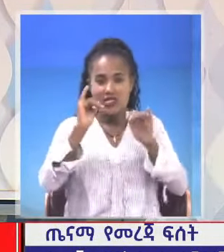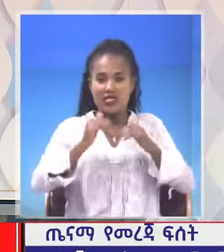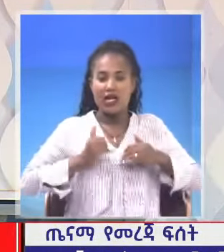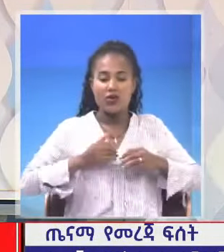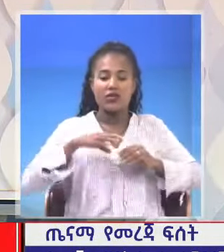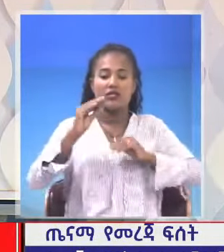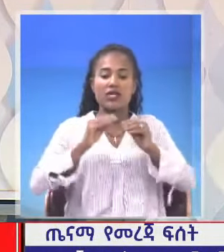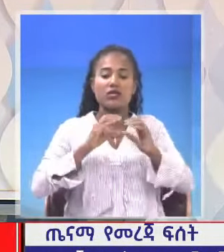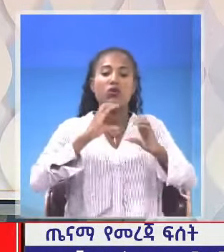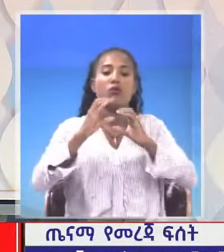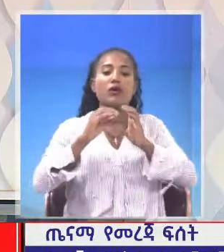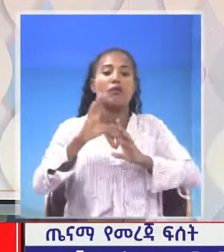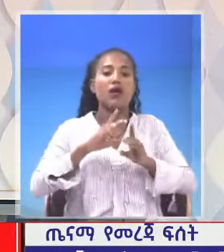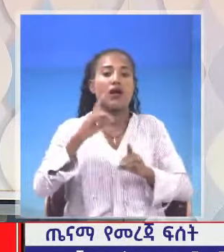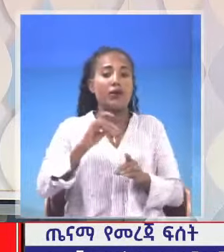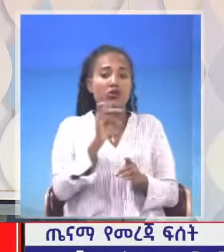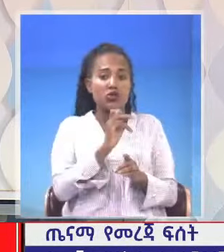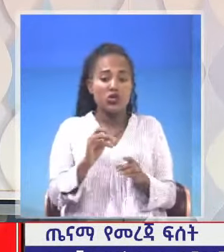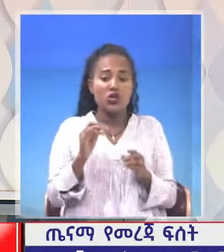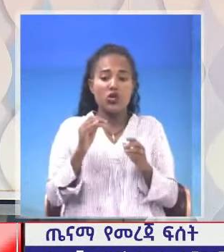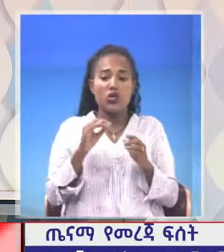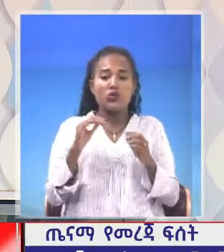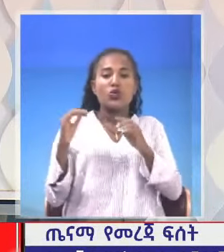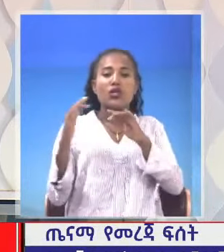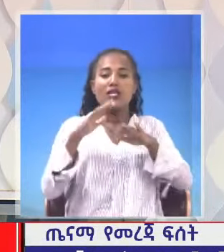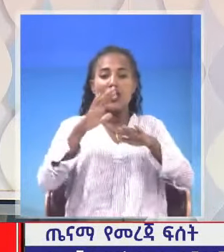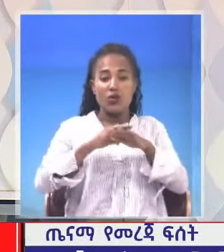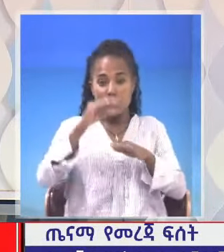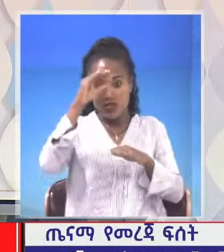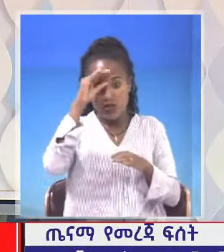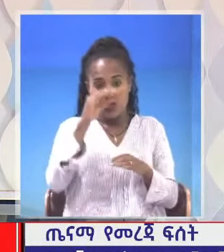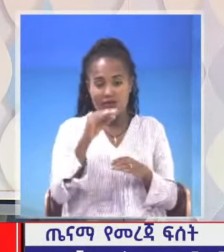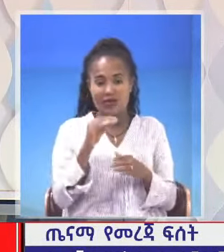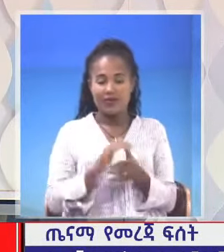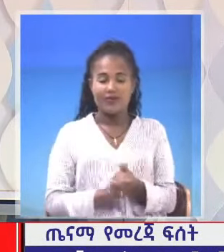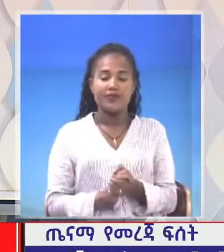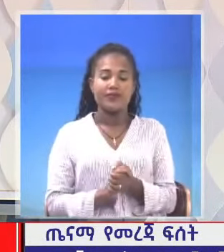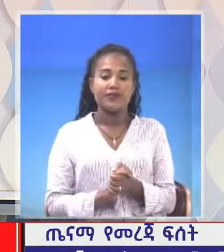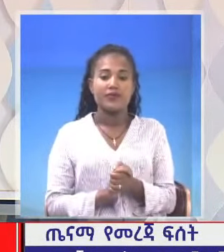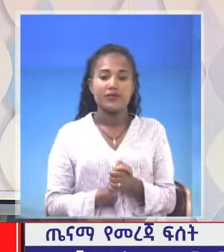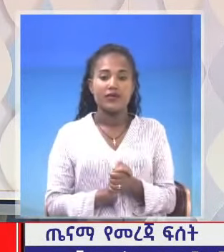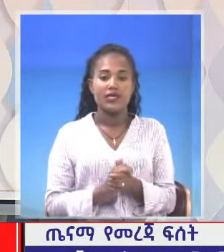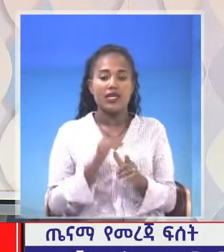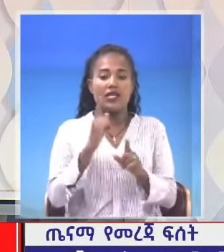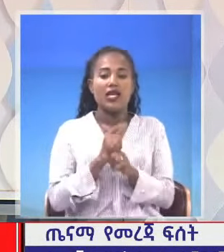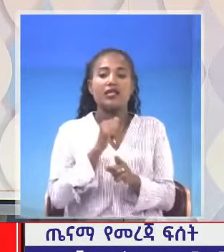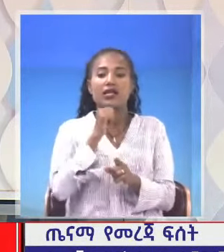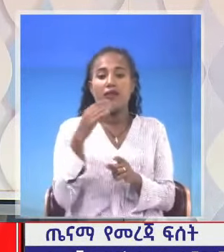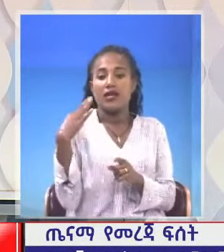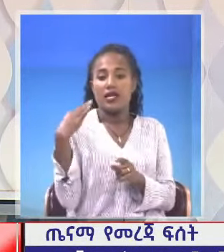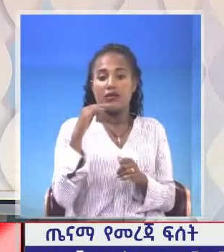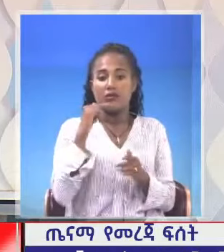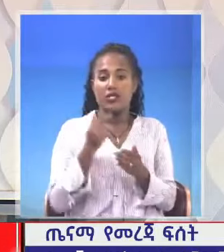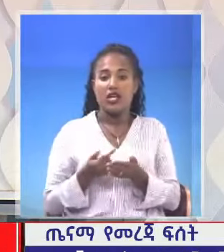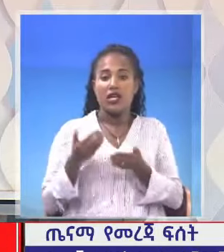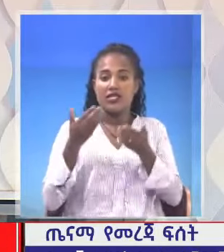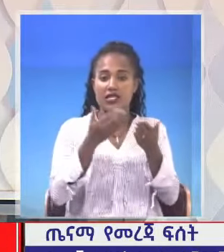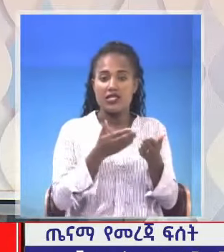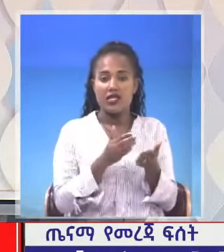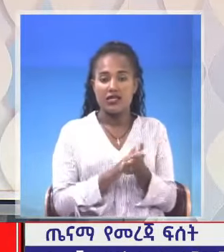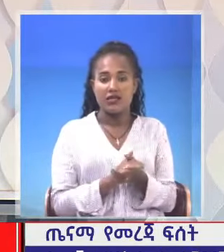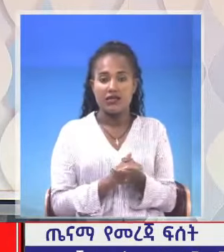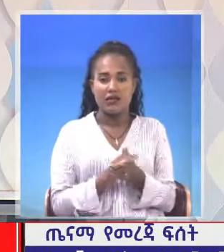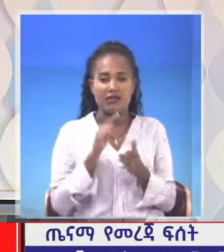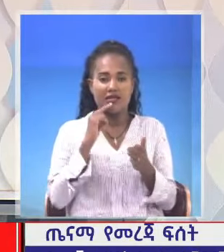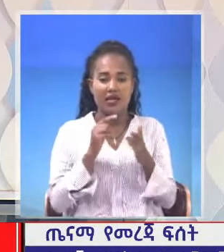እንቅስቃሴ ኮሚኒኬት ማድረግ አለባቸው እንጂ እዚህ ጦር ግንባር ላይ ያሉ ሰዎች ላልተገባ ለግለሰቦች መረጃ እየተሰጠ